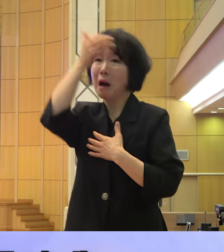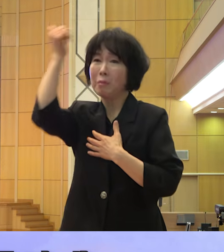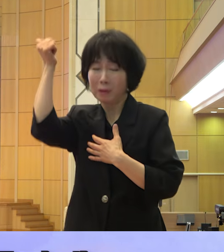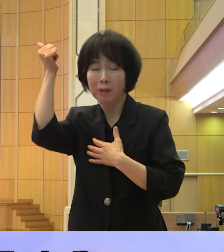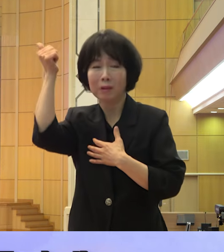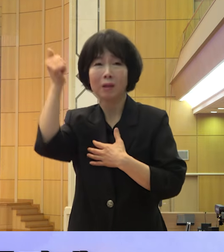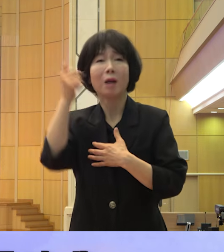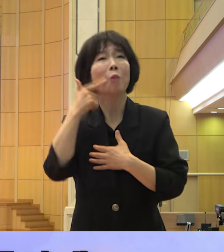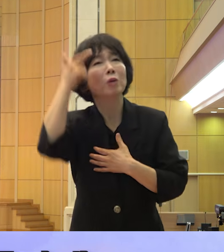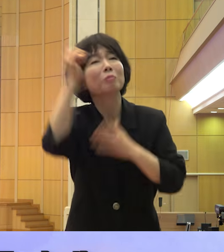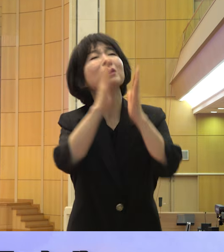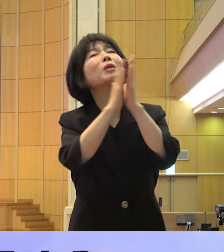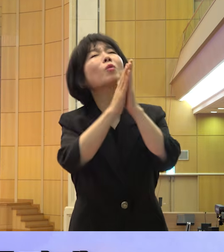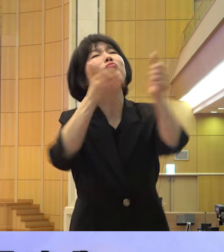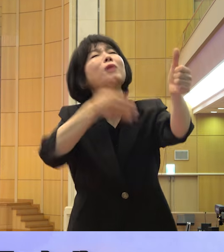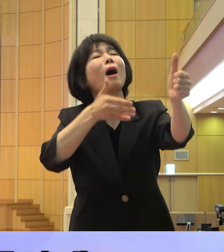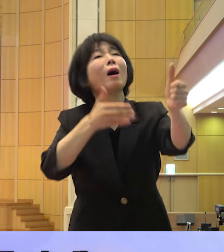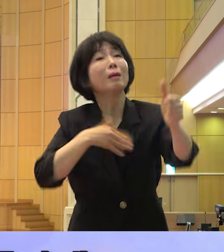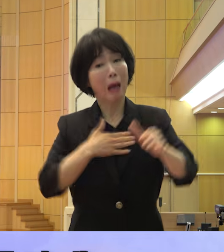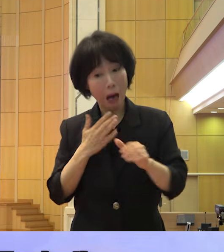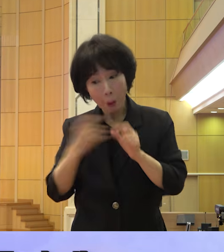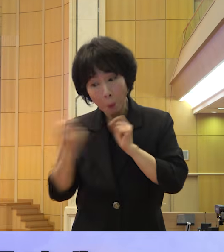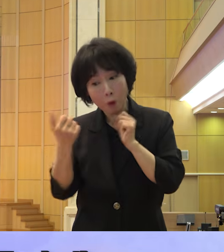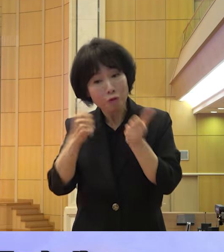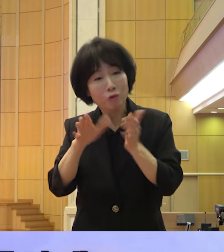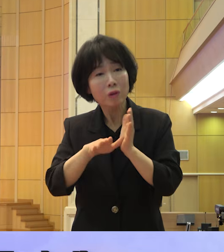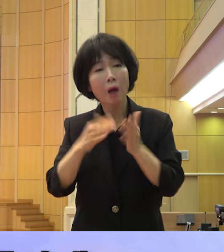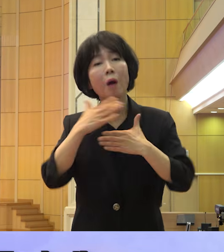기도 부탁 안 해요. 목사님 죽을 때 편안하게